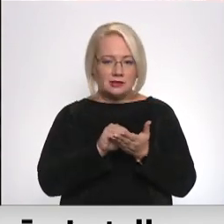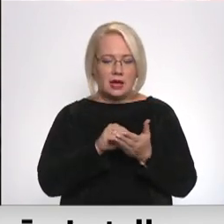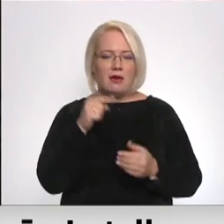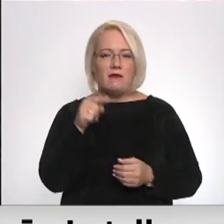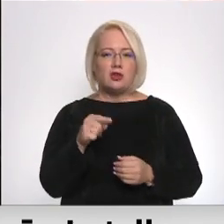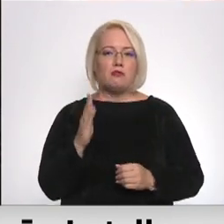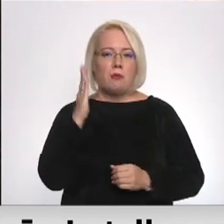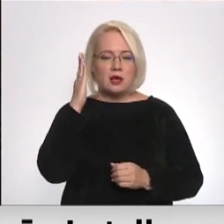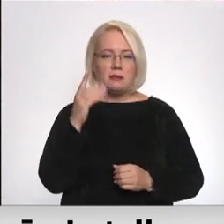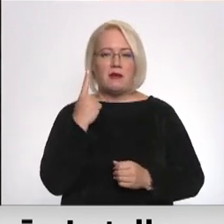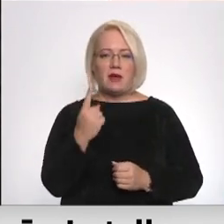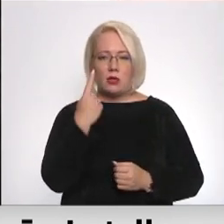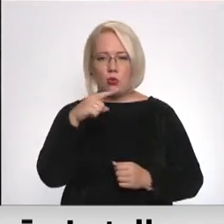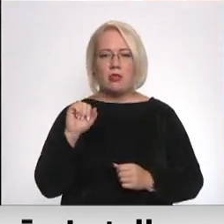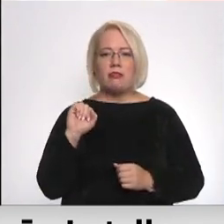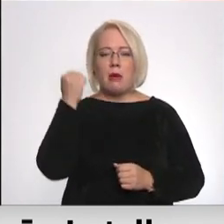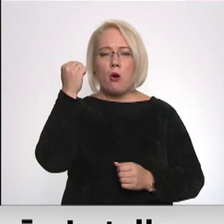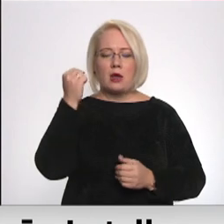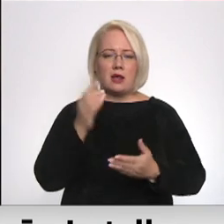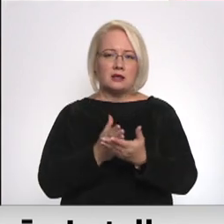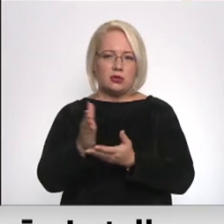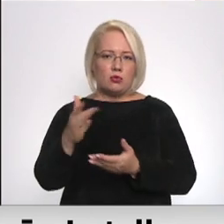no demokrātiskā spektra partijām.